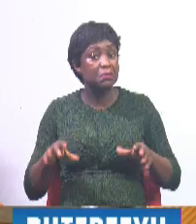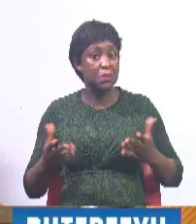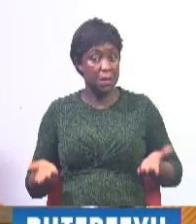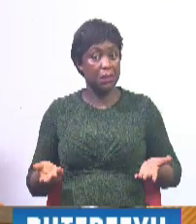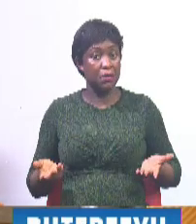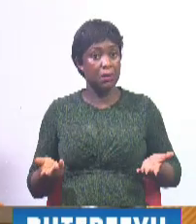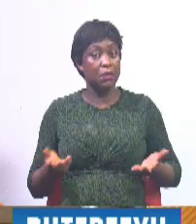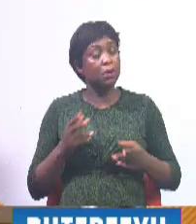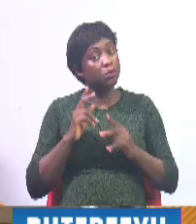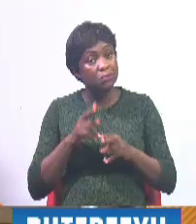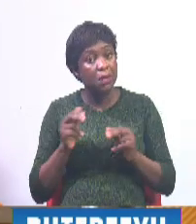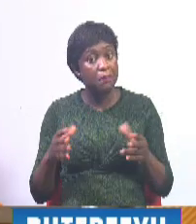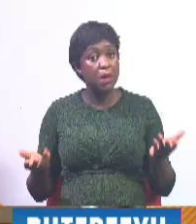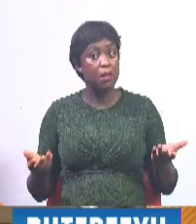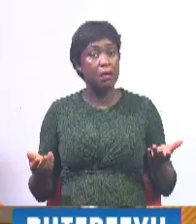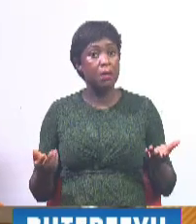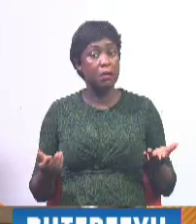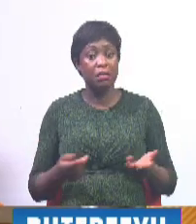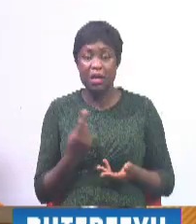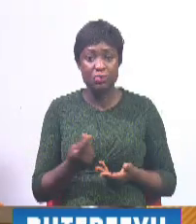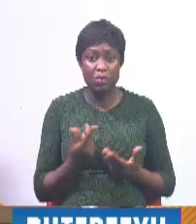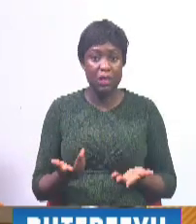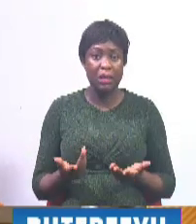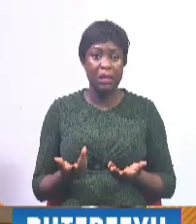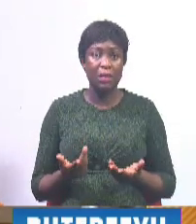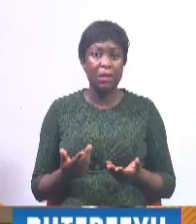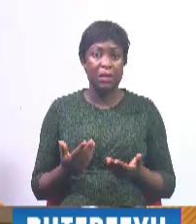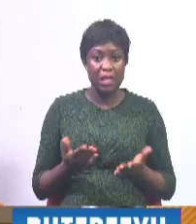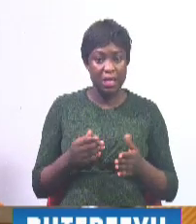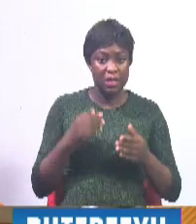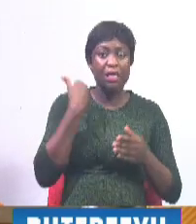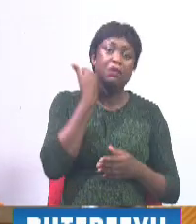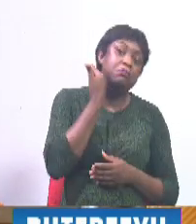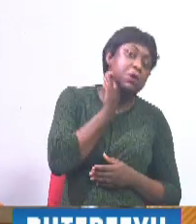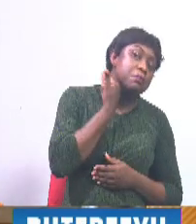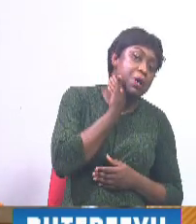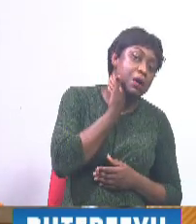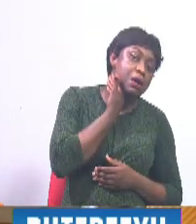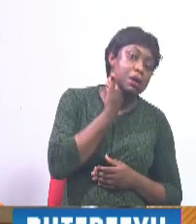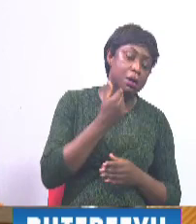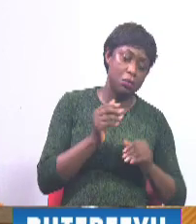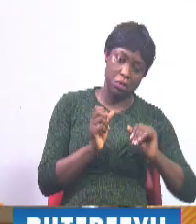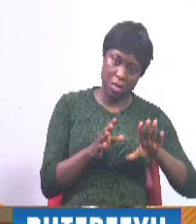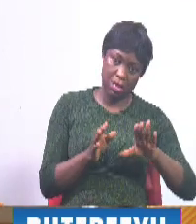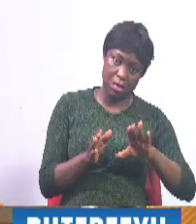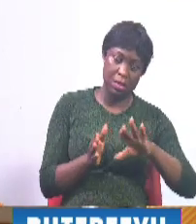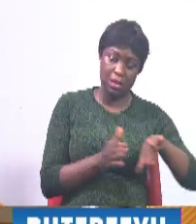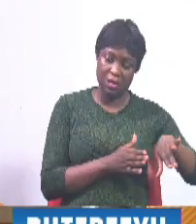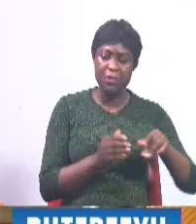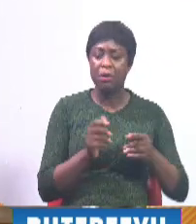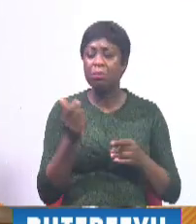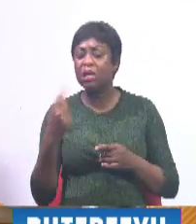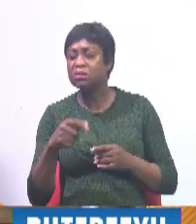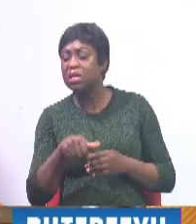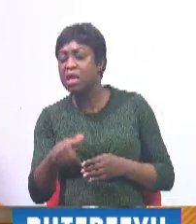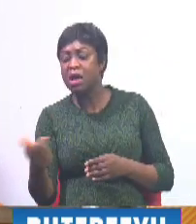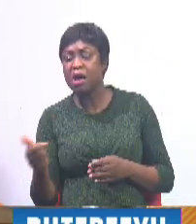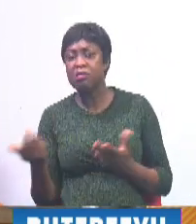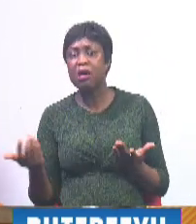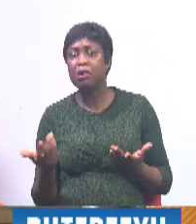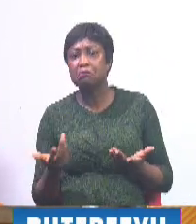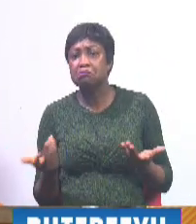nti ensonga yoyokayoka nti ennaku ziri ezo zo zitegerekeka kati ennaku endala ziri endala nti ennaku